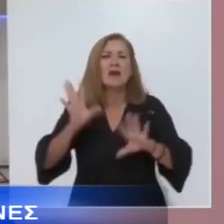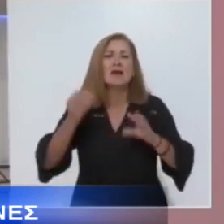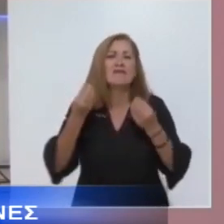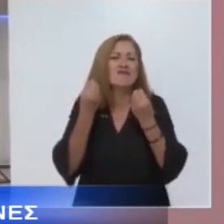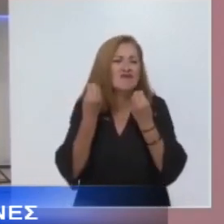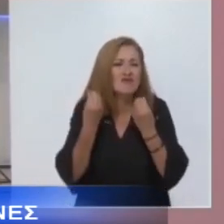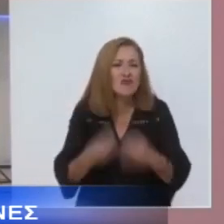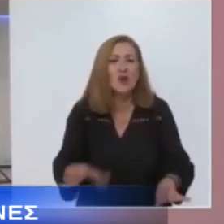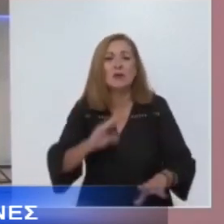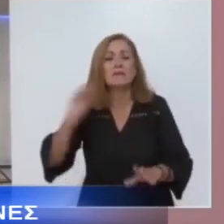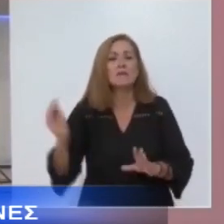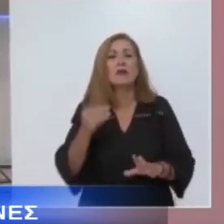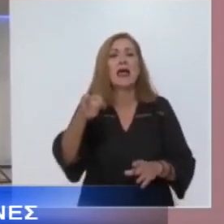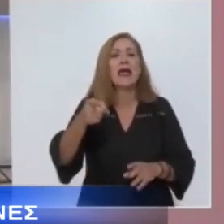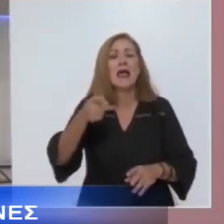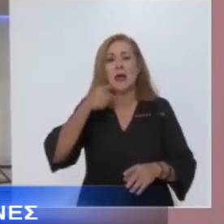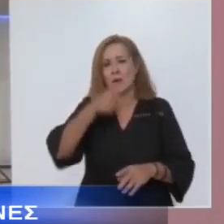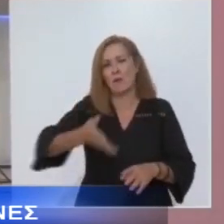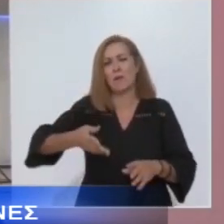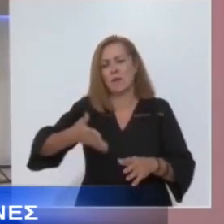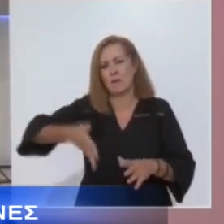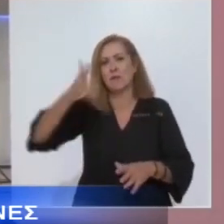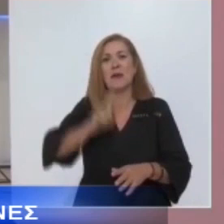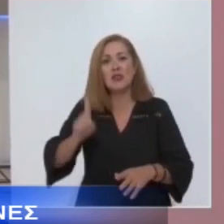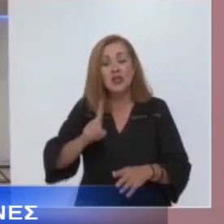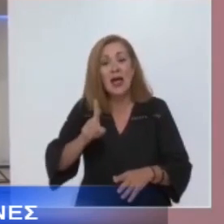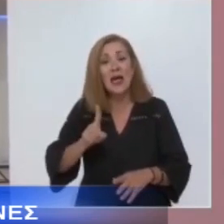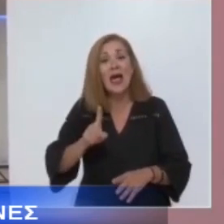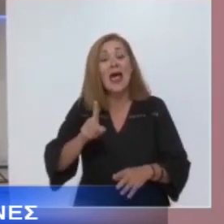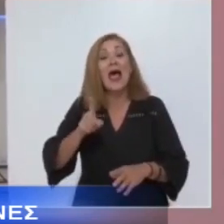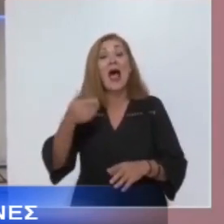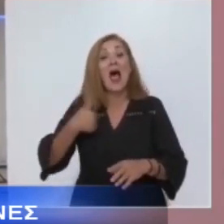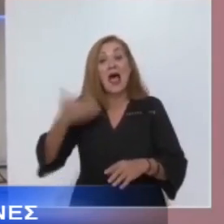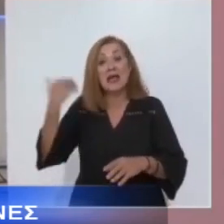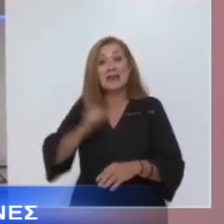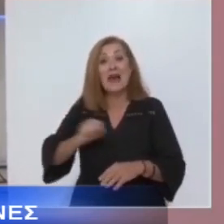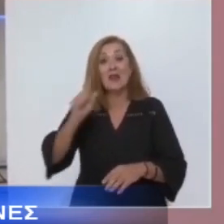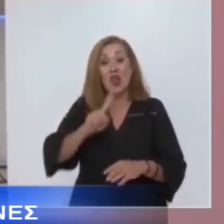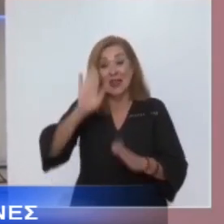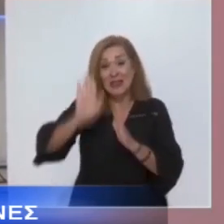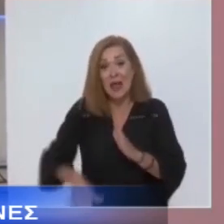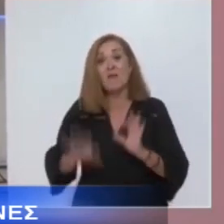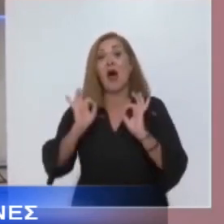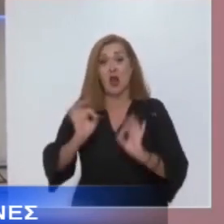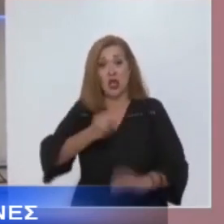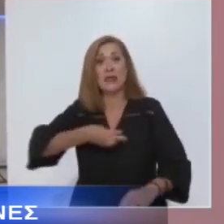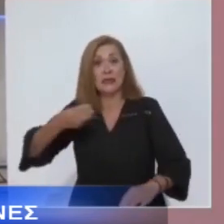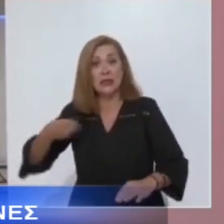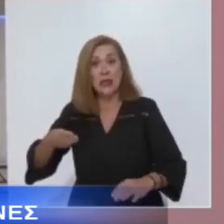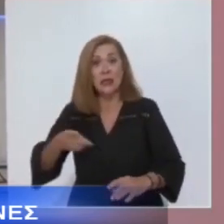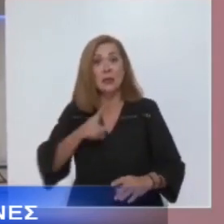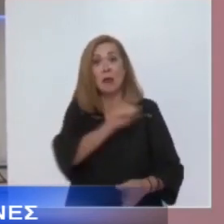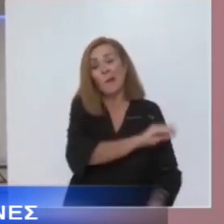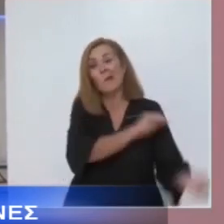αντιδιοντολογική επιλογή του κ. Μητσοτάκη να δεσμεύσει το Σαββατοκύριακο της αξιωματικής αντιπολίτευσης στην έκθεση, στερώντας μας μία δυνατότητα